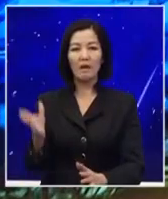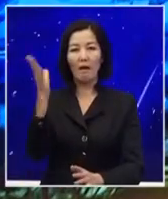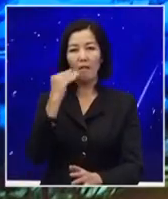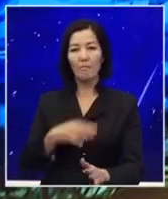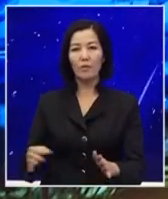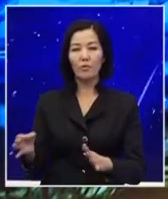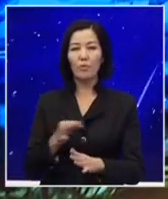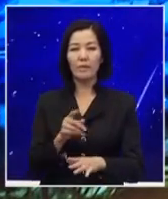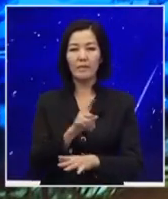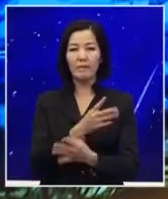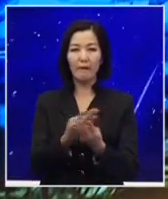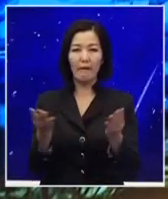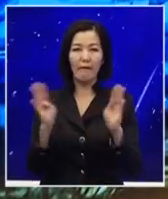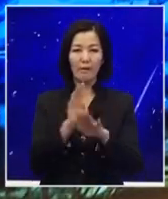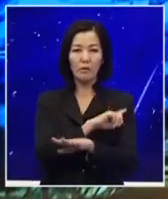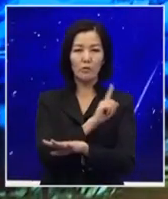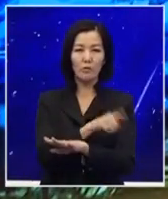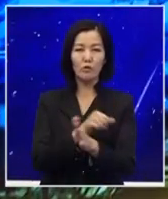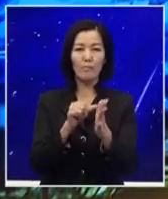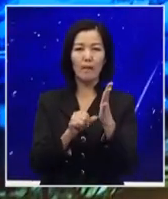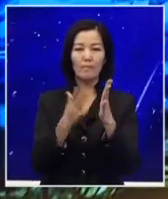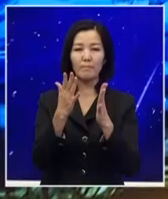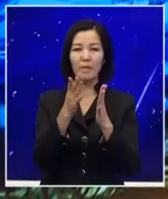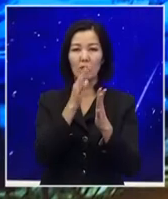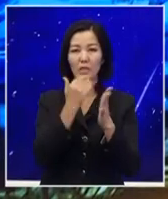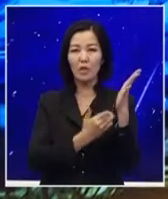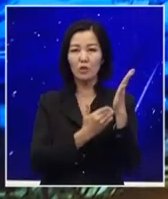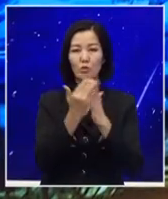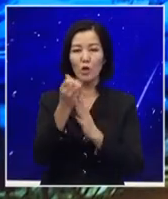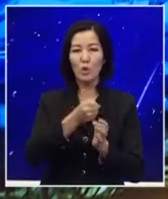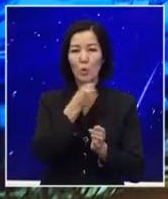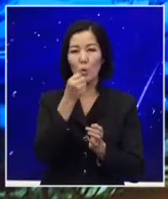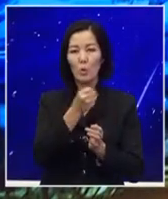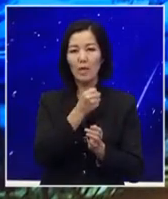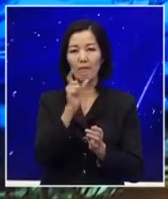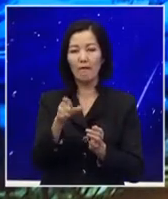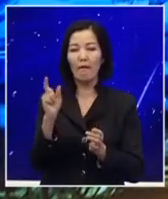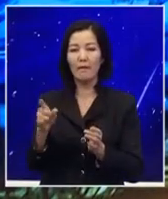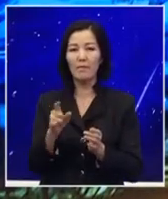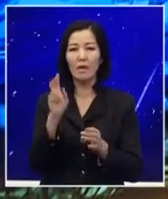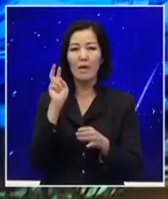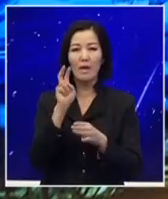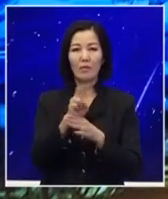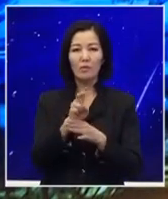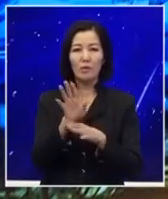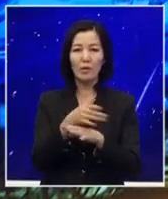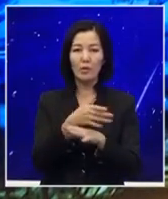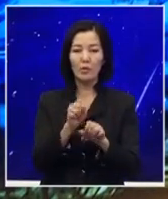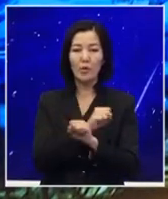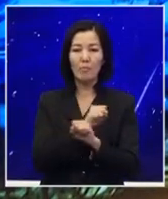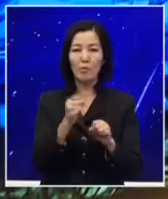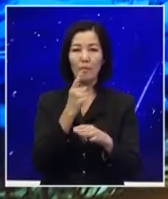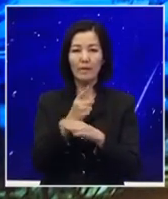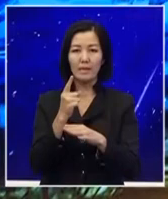Облыста карантин күшейіп, 65 жастан асқан кісілердің көшеге шығуына тыйым салынды. Бүгін Алматы облысының бас санитар дәрігері Ерғали